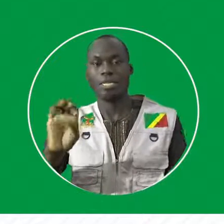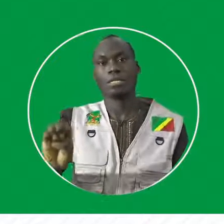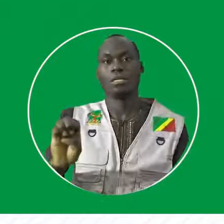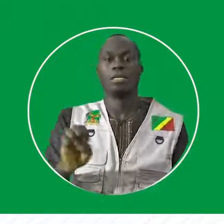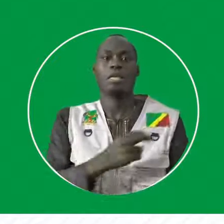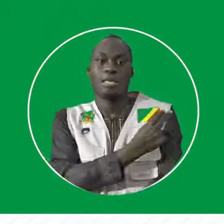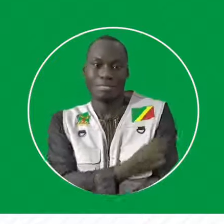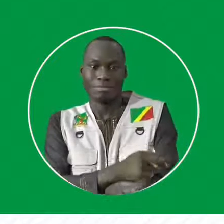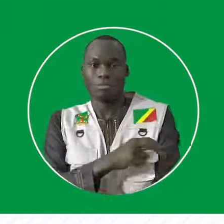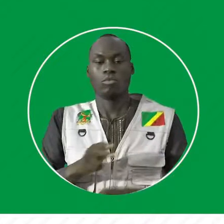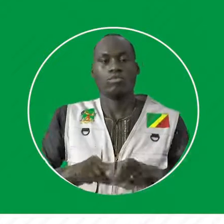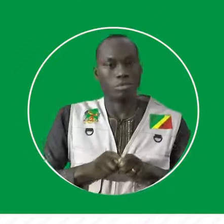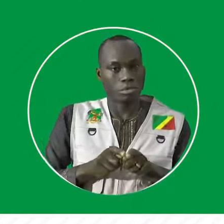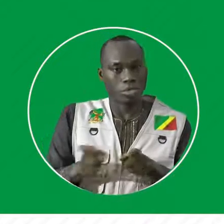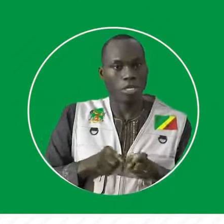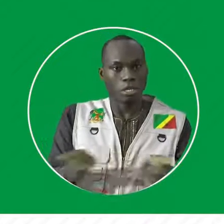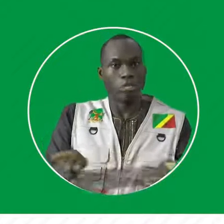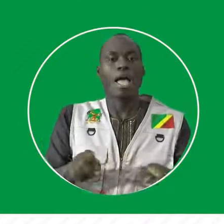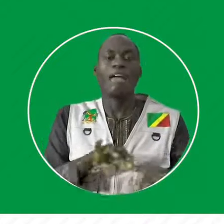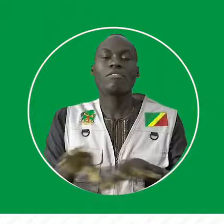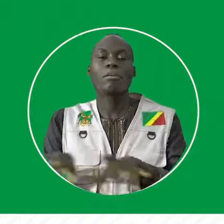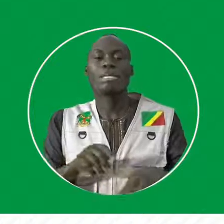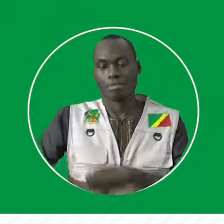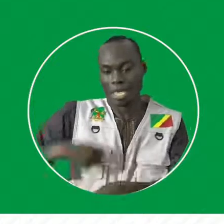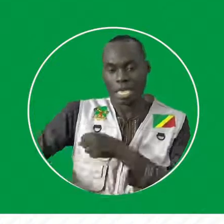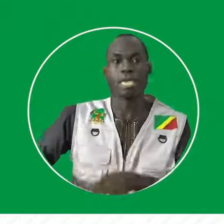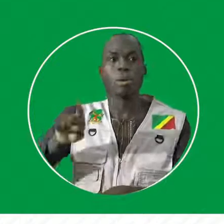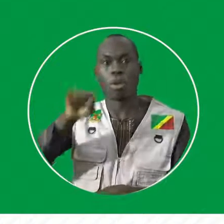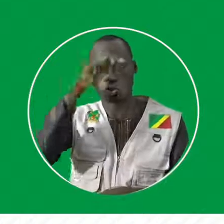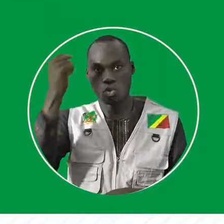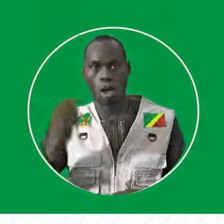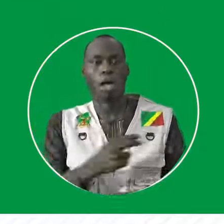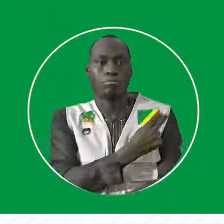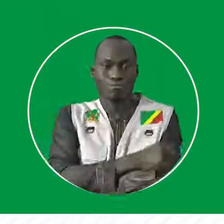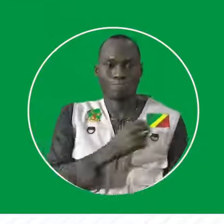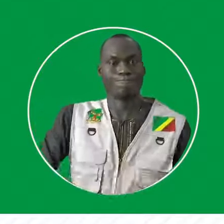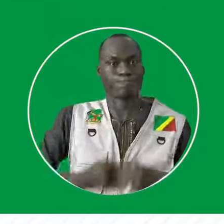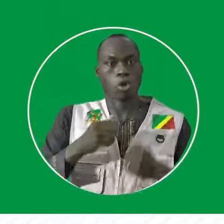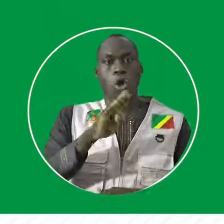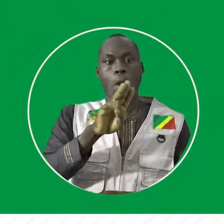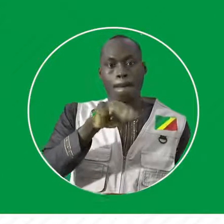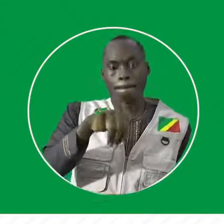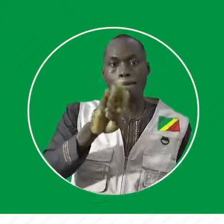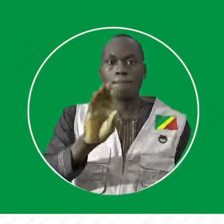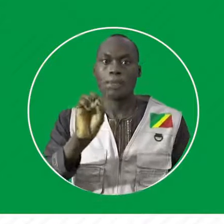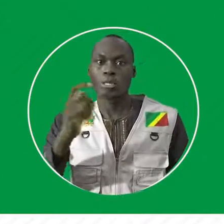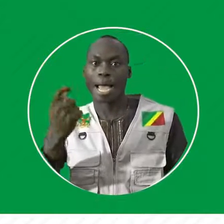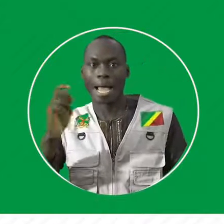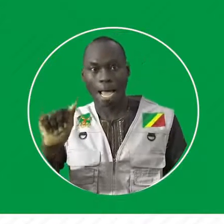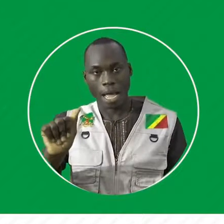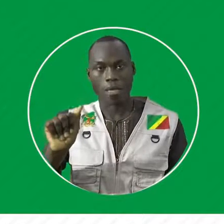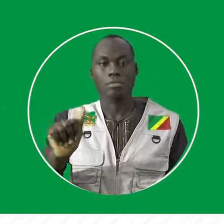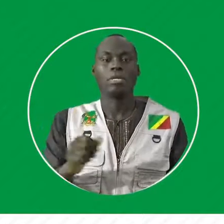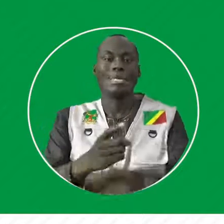l'informatique de la mairie de Pointe-Noire, le centre de santé intégré de Mbota. Pour le département de la